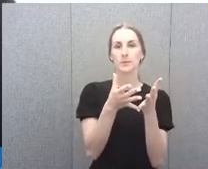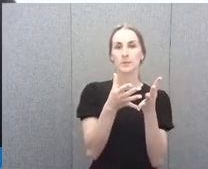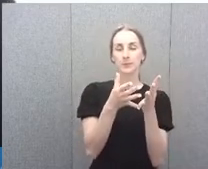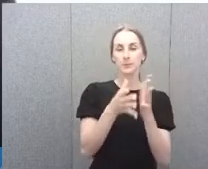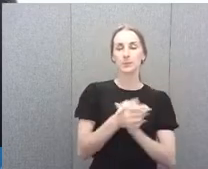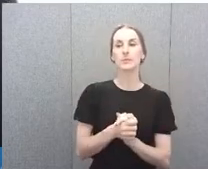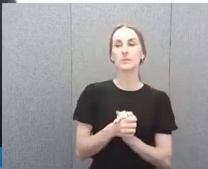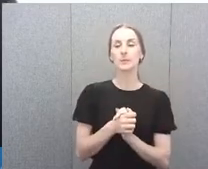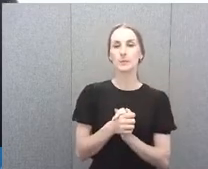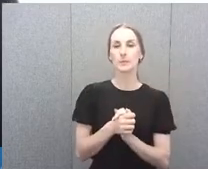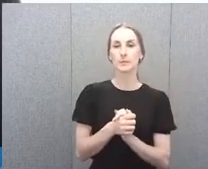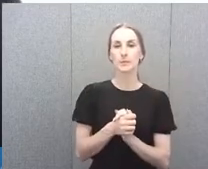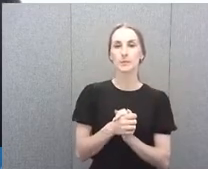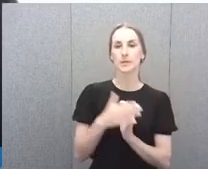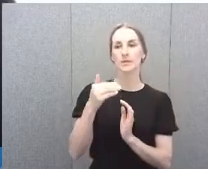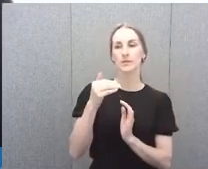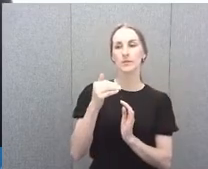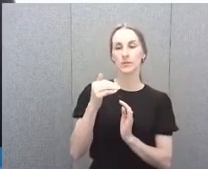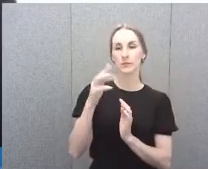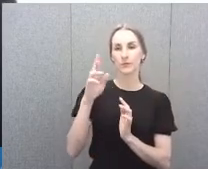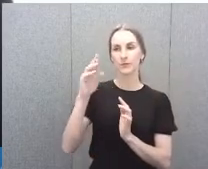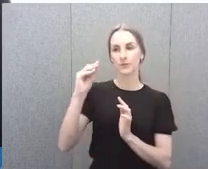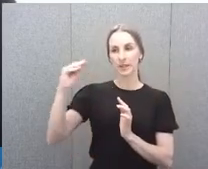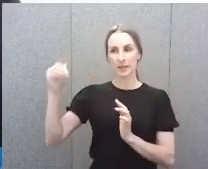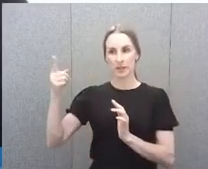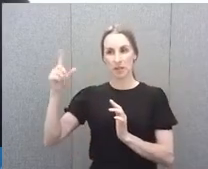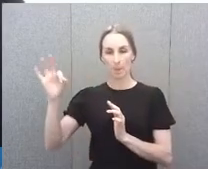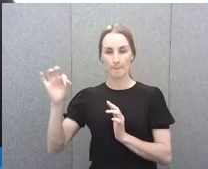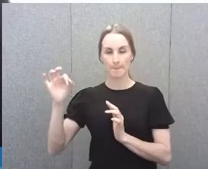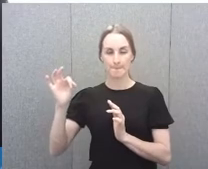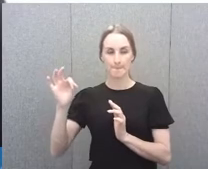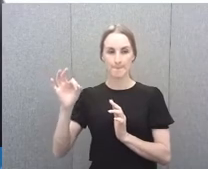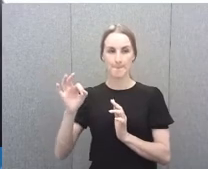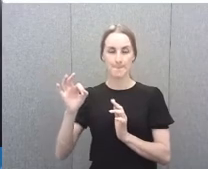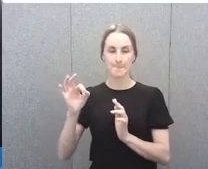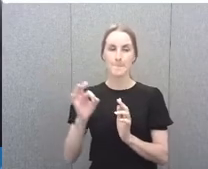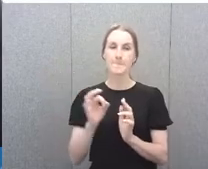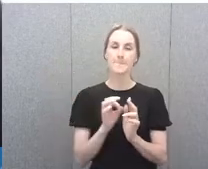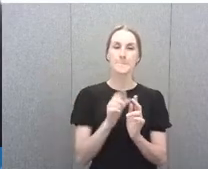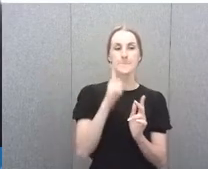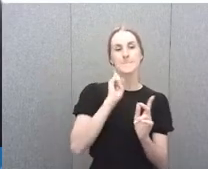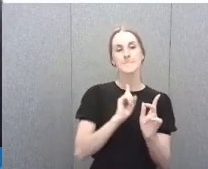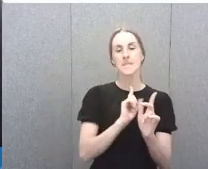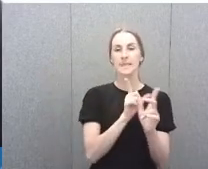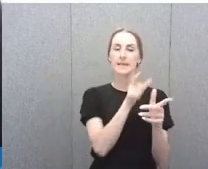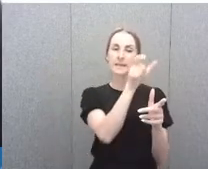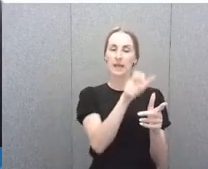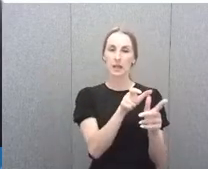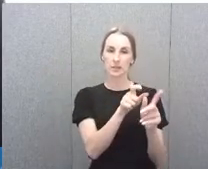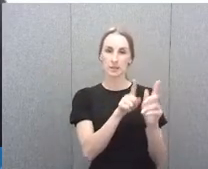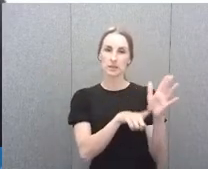она политически поддерживает женщин Беларуси в разных инициативах, включая